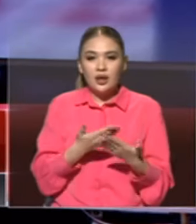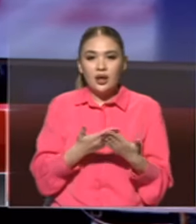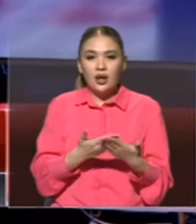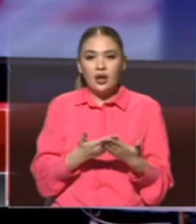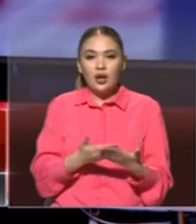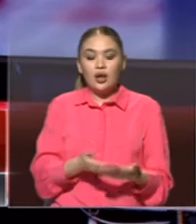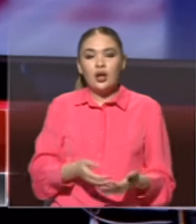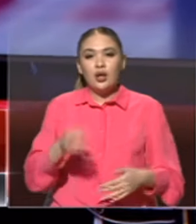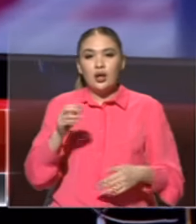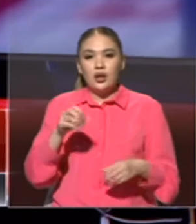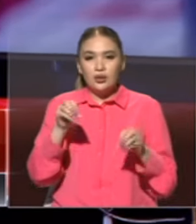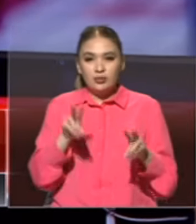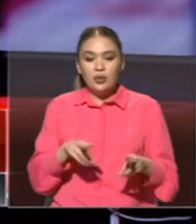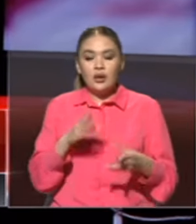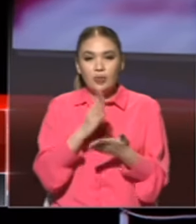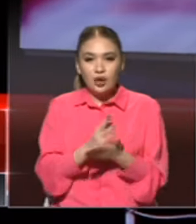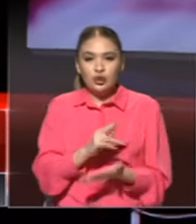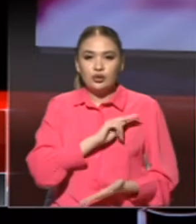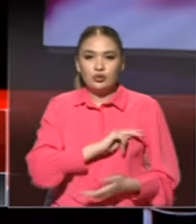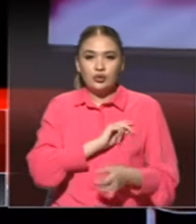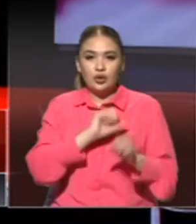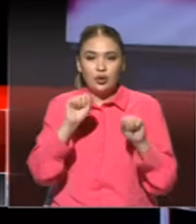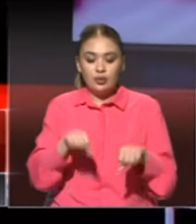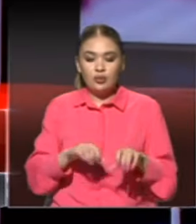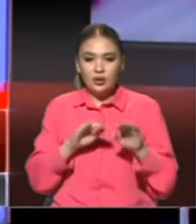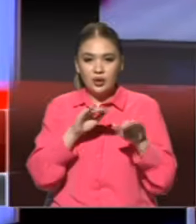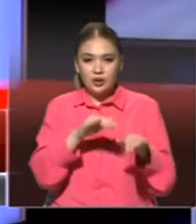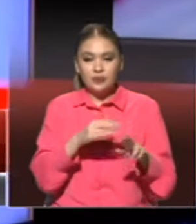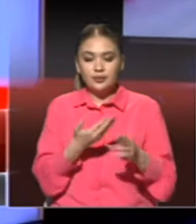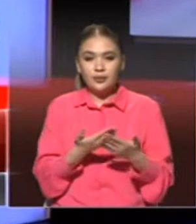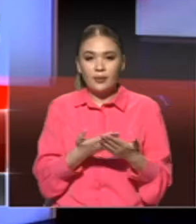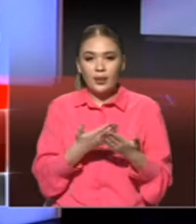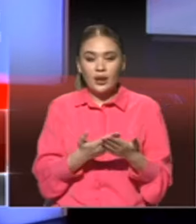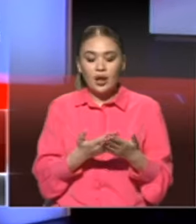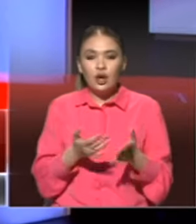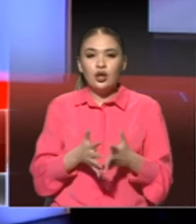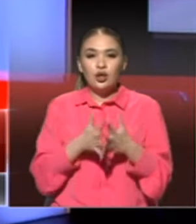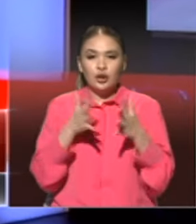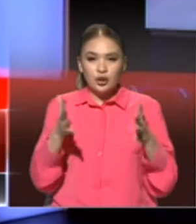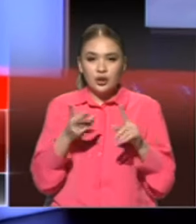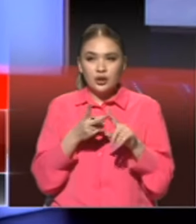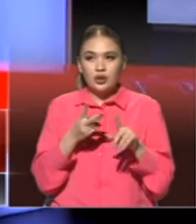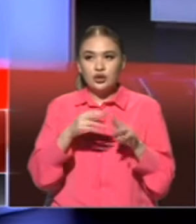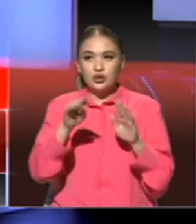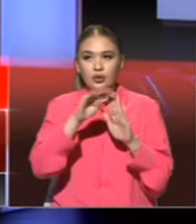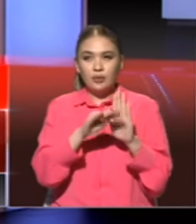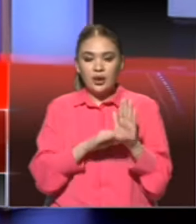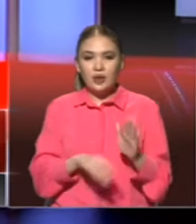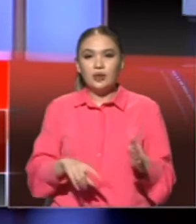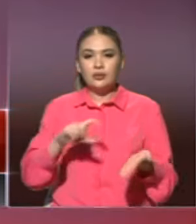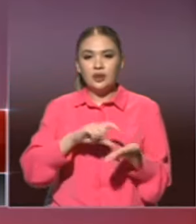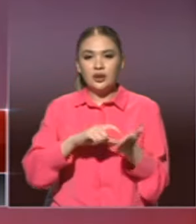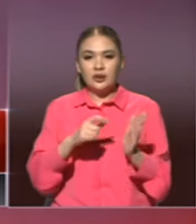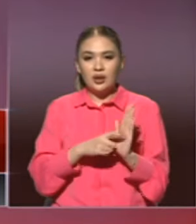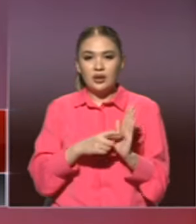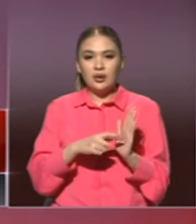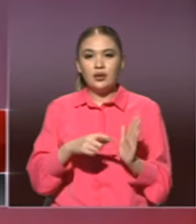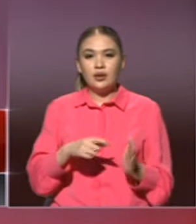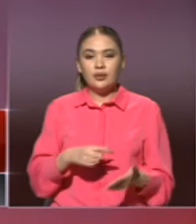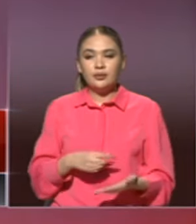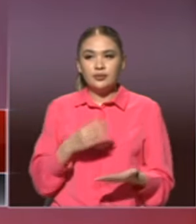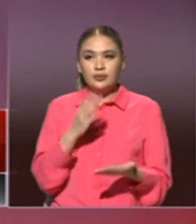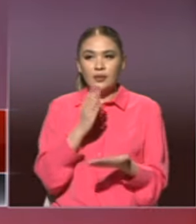бар, жұмыс жасауына мүмкіндік бар. Және екінші, тағы да бір үлкен алынып жатқан жоба, бұл мектептерде пет класстар ашылып жатыр. Кешірім